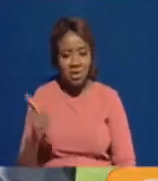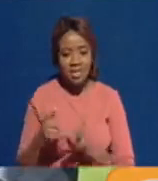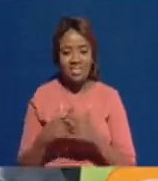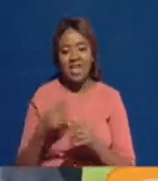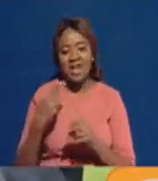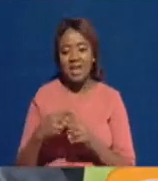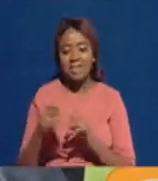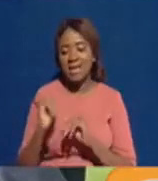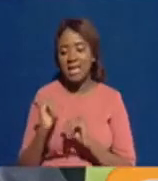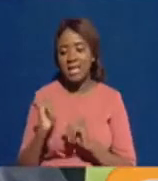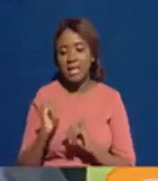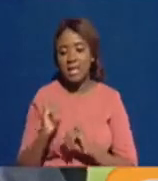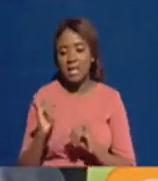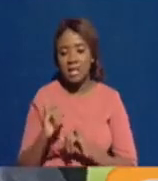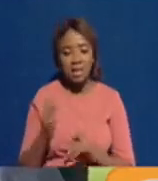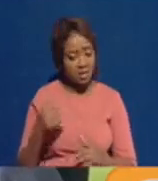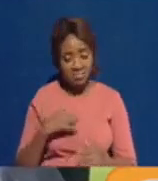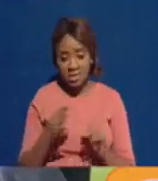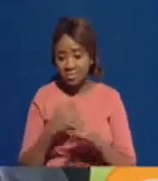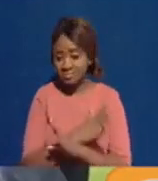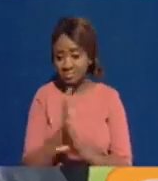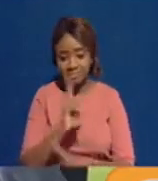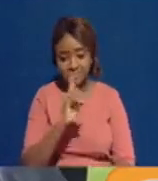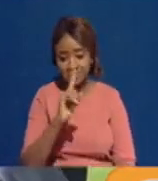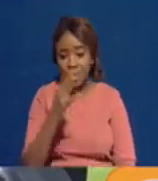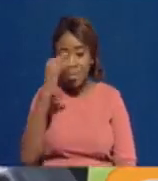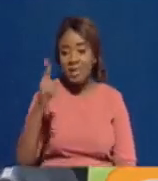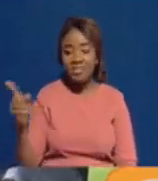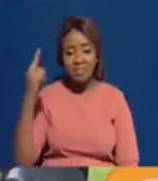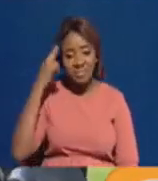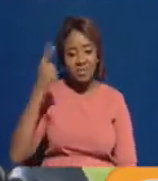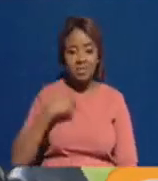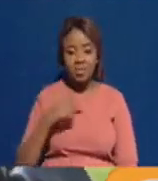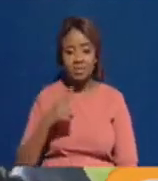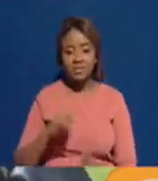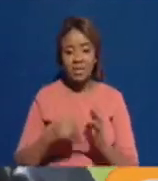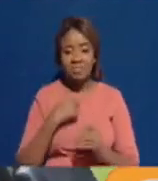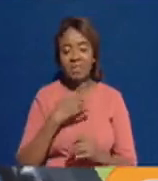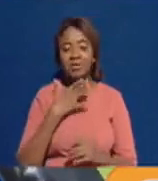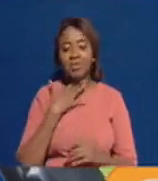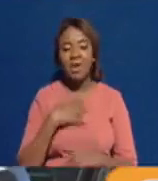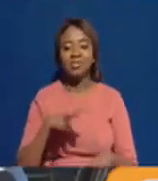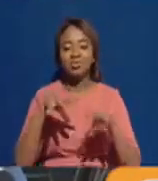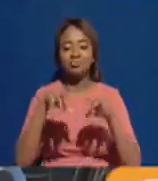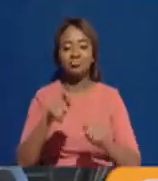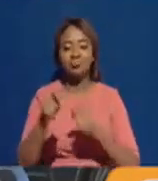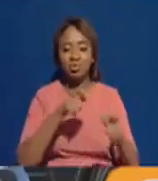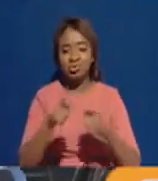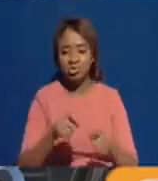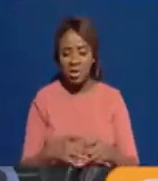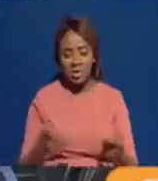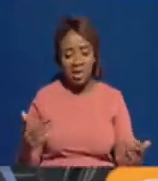na mimi naongea ukweli kwa sababu wanafikiria tu nangangania kingpin tu nangangania hiyo na mimi nitakuwa